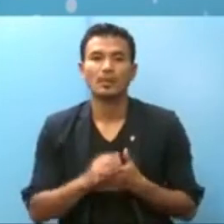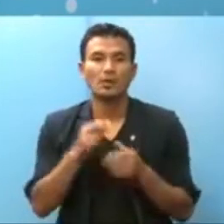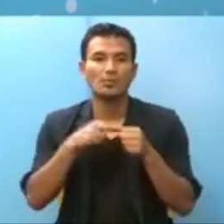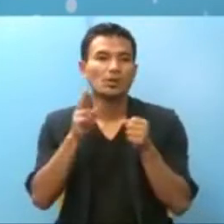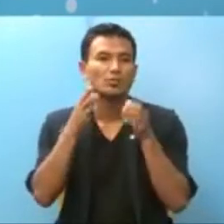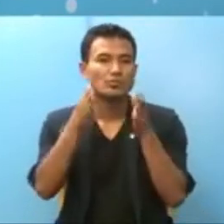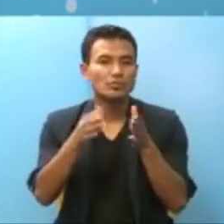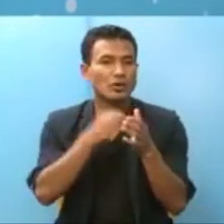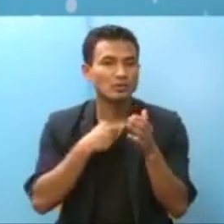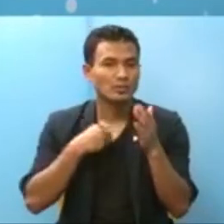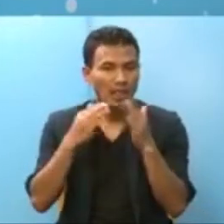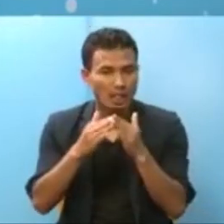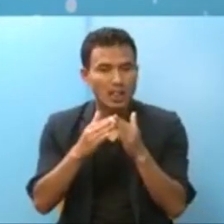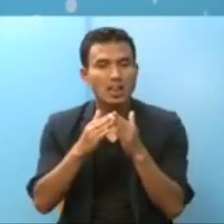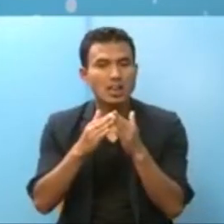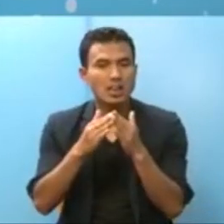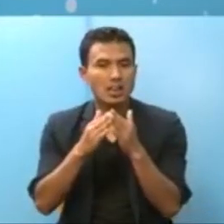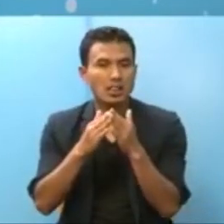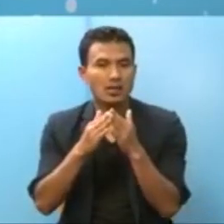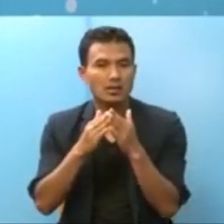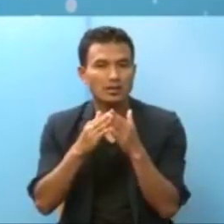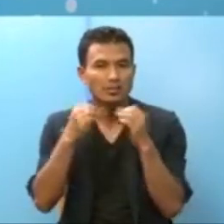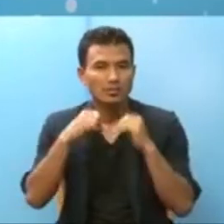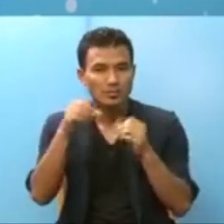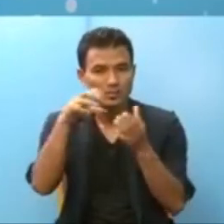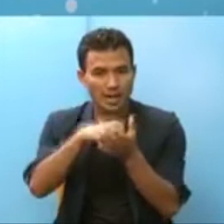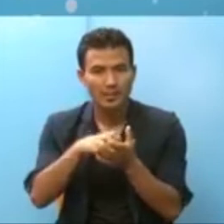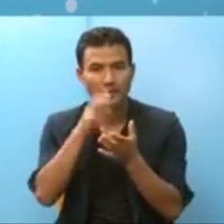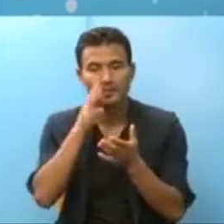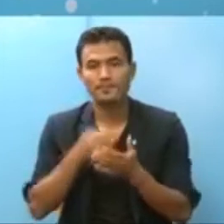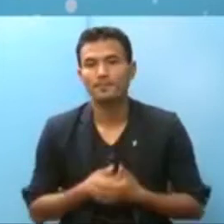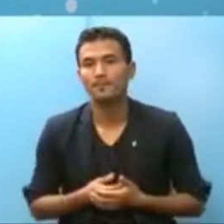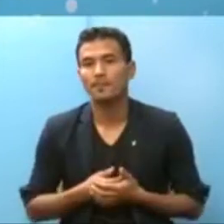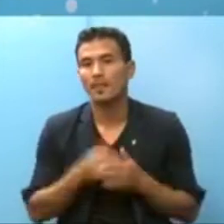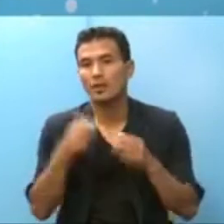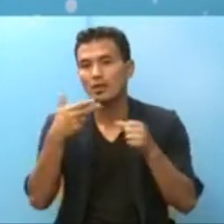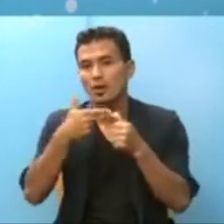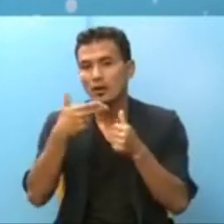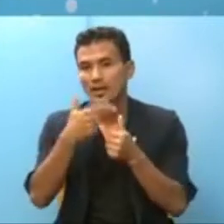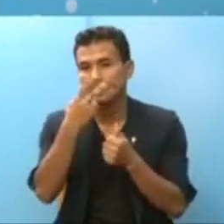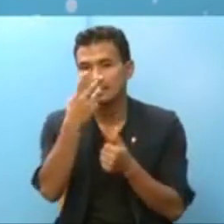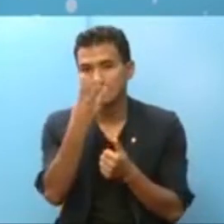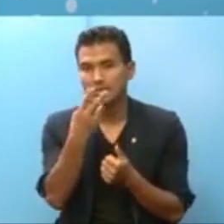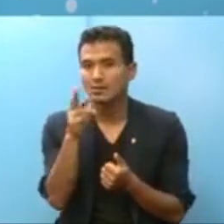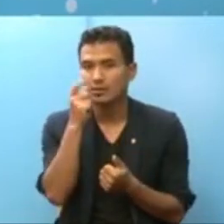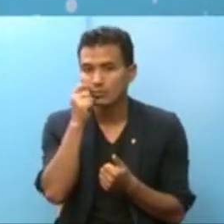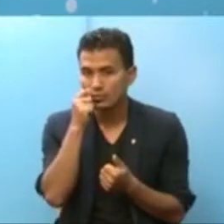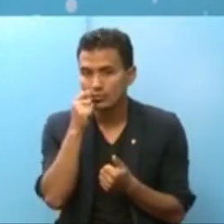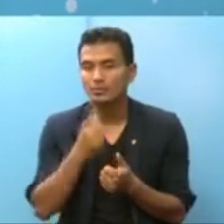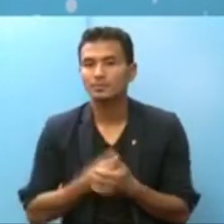भरत्तुर अस्पताल पर्योग साला मा अर्गा खांची का तीन जना पुरुष,